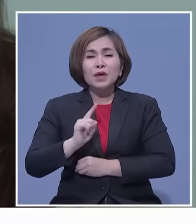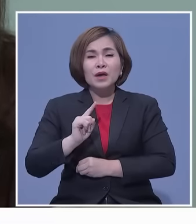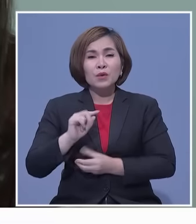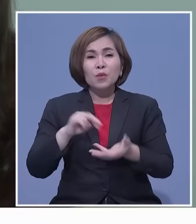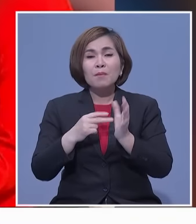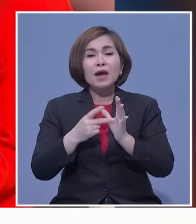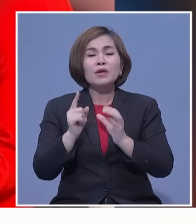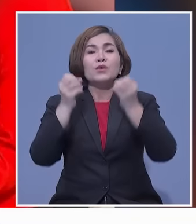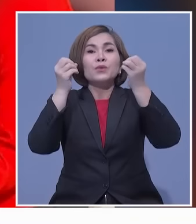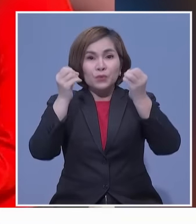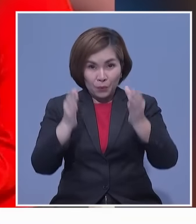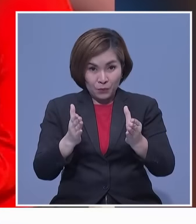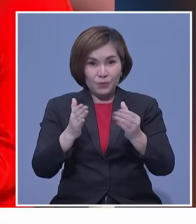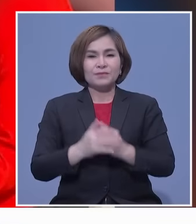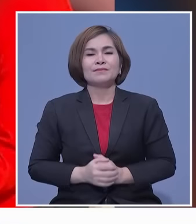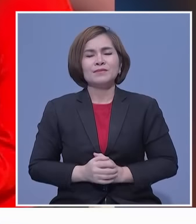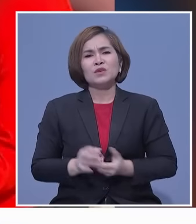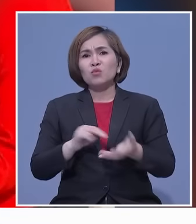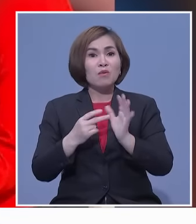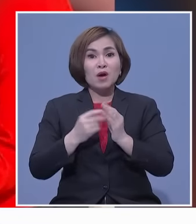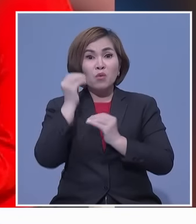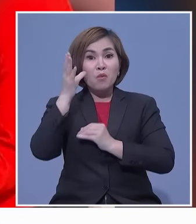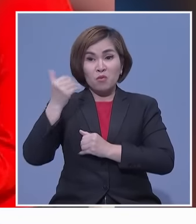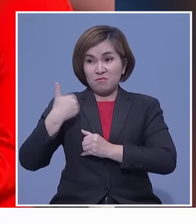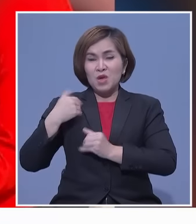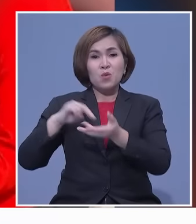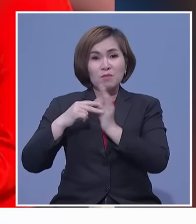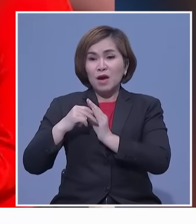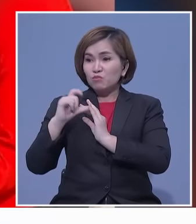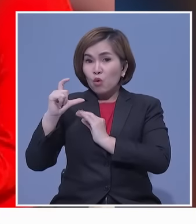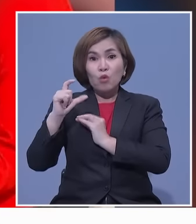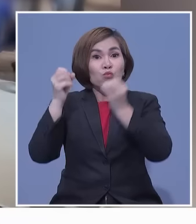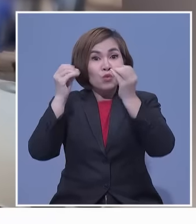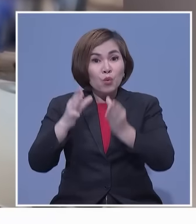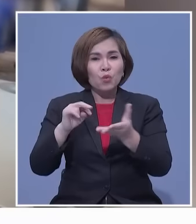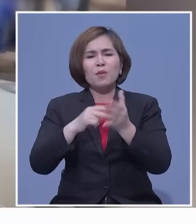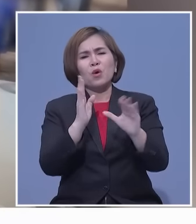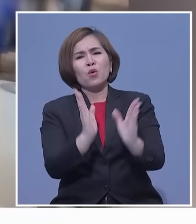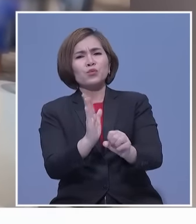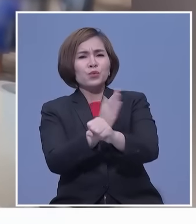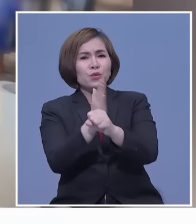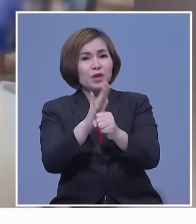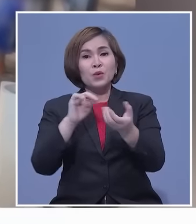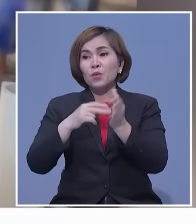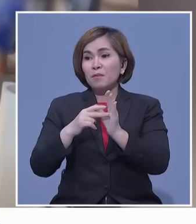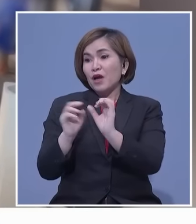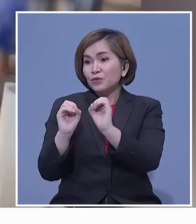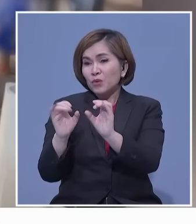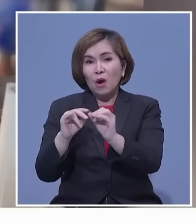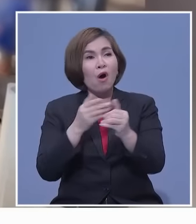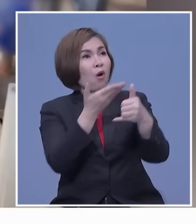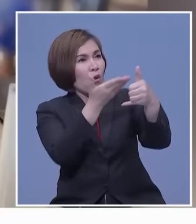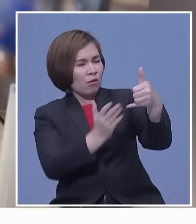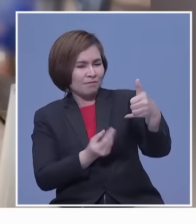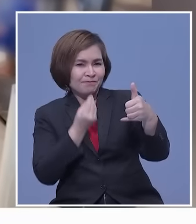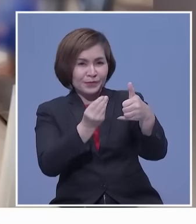เรียกว่าอะไรอาจารย์คกลายเป็นอาจารย์โค้ชอ้าแสดงว่าจากนักธุรกิจได้สรรพนามใหม่กลายเป็น